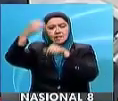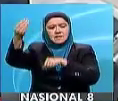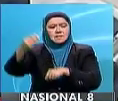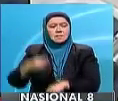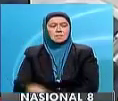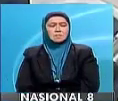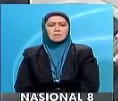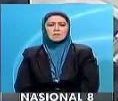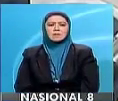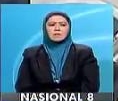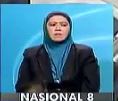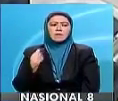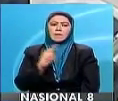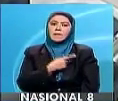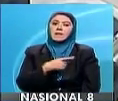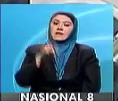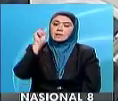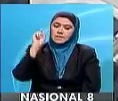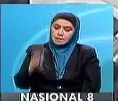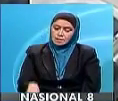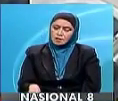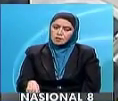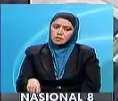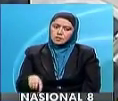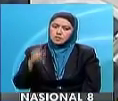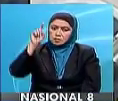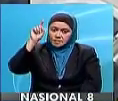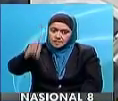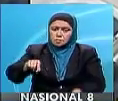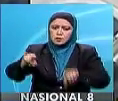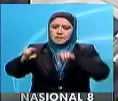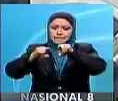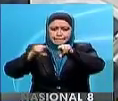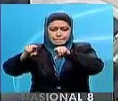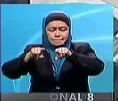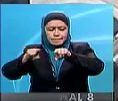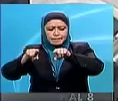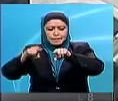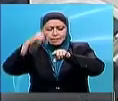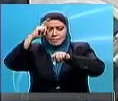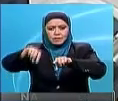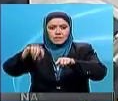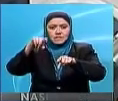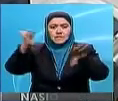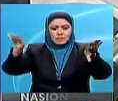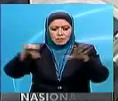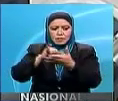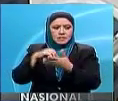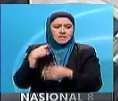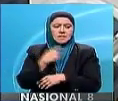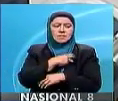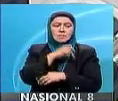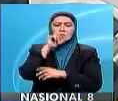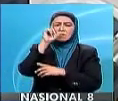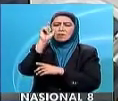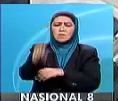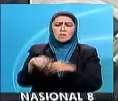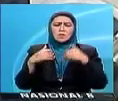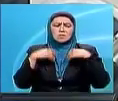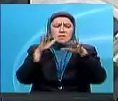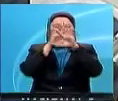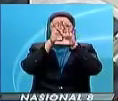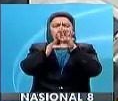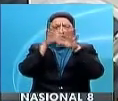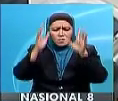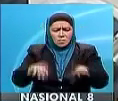We need to be competitive, and in order to do that, of course, we don't have to have so many people producing